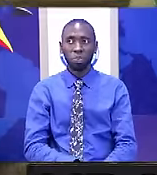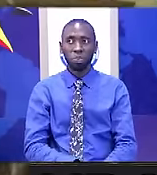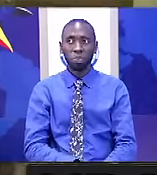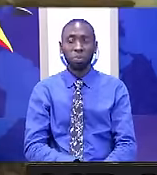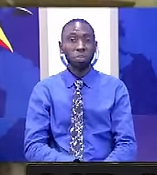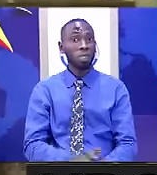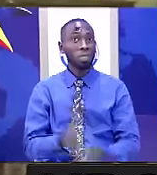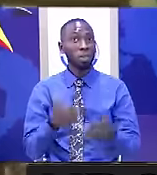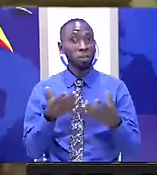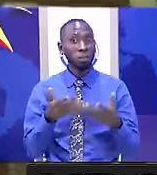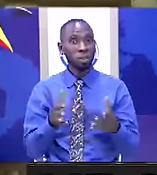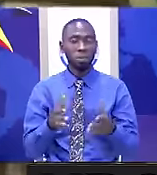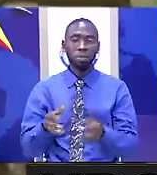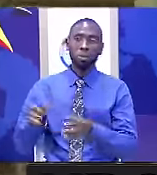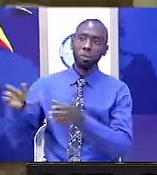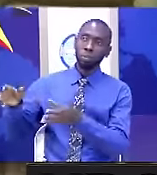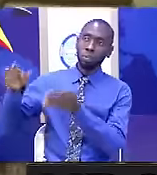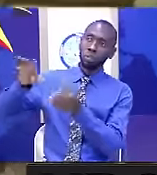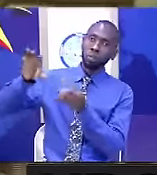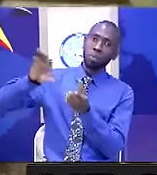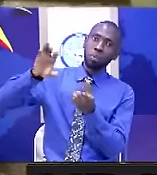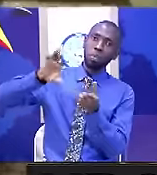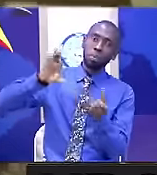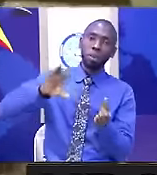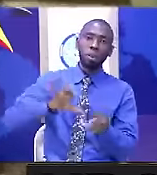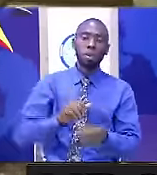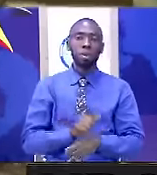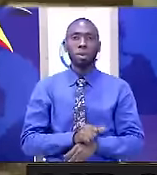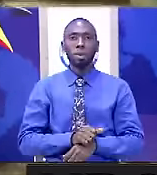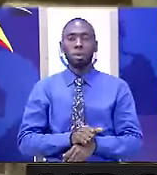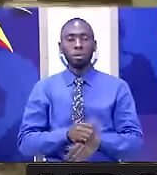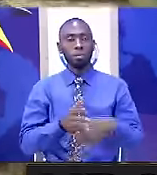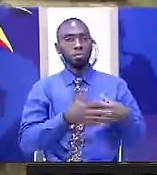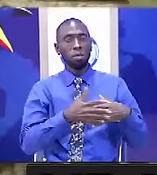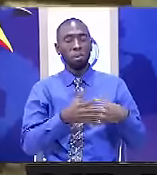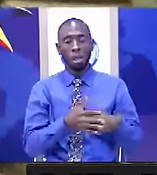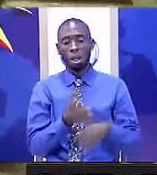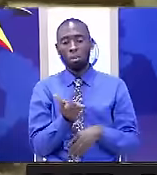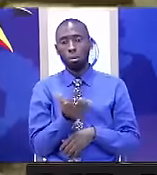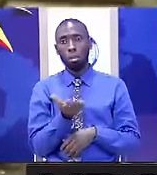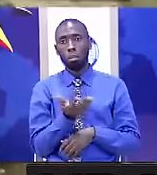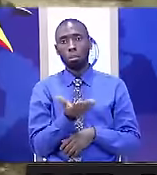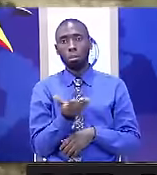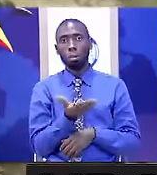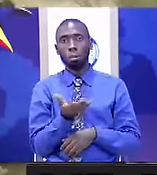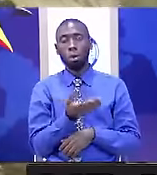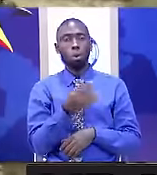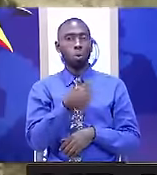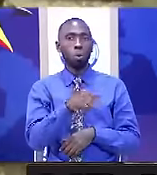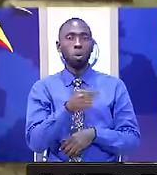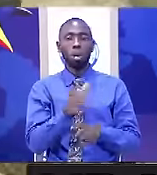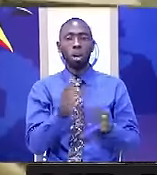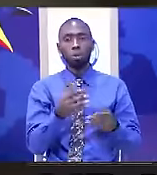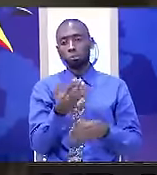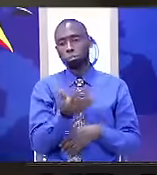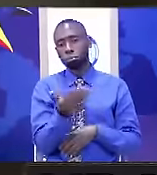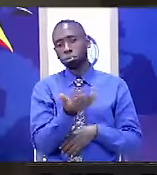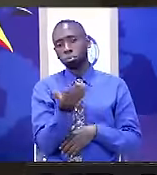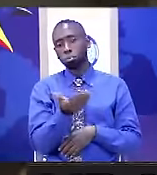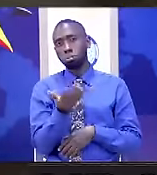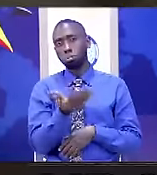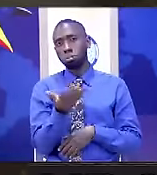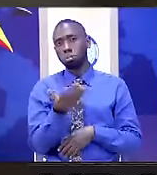Ekiddako emmwanyi ziyiibwa mu byuma ebizisunsula okukeberera ddala omutindo okusinziira ku kulungamizibwa